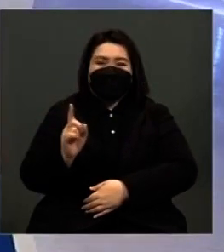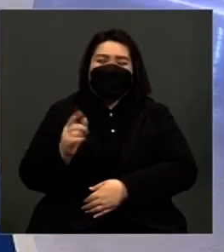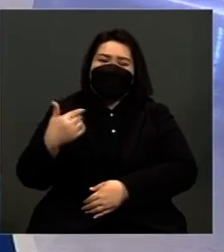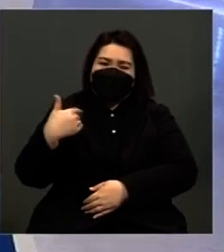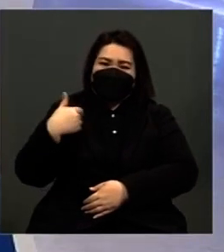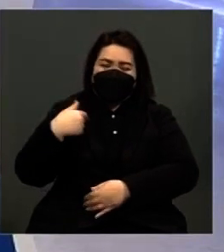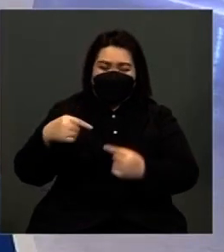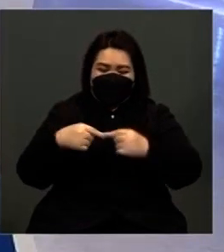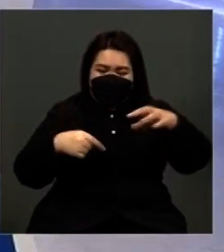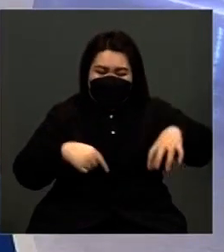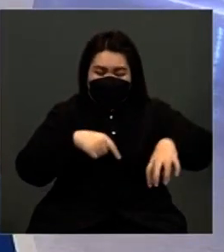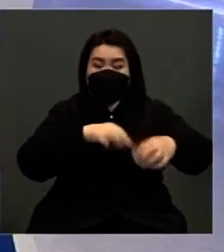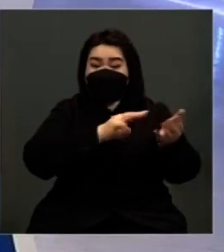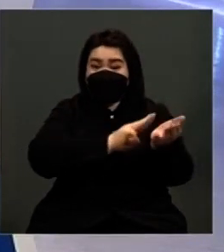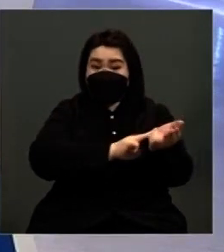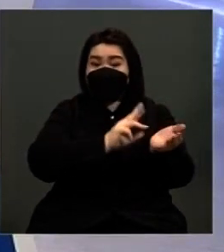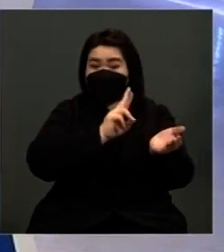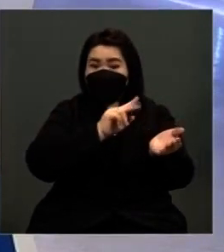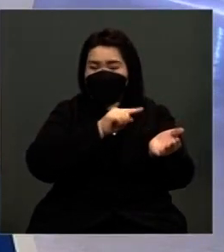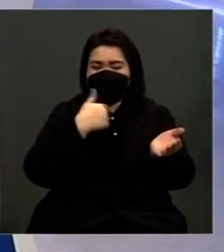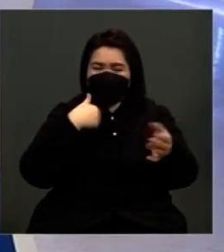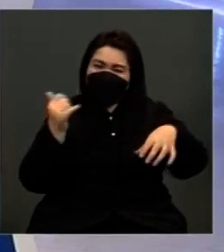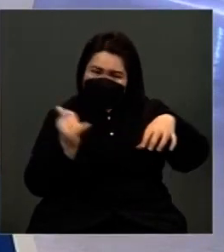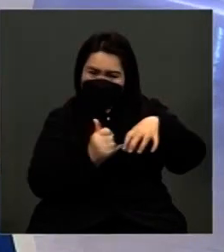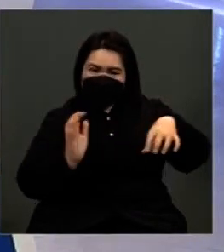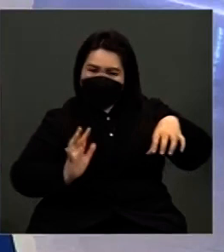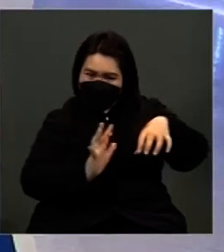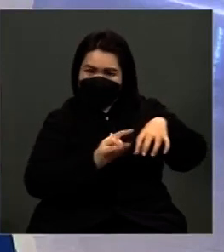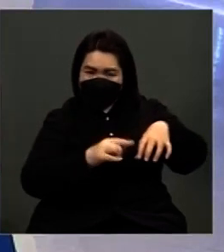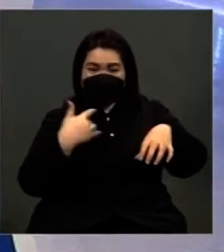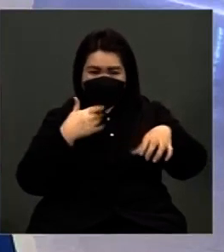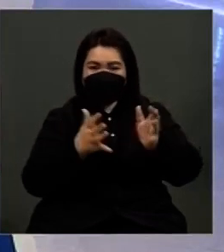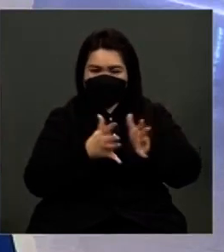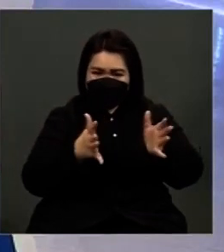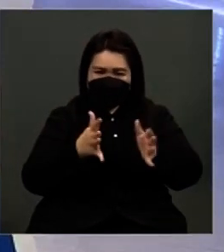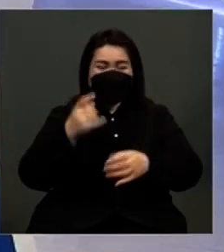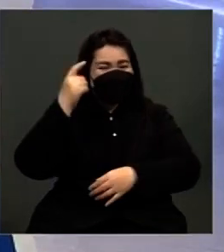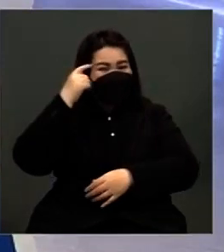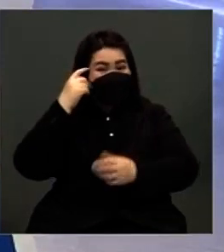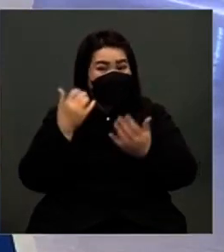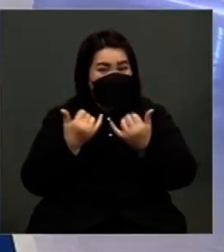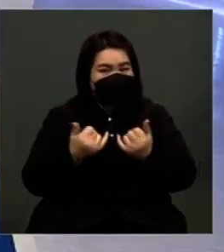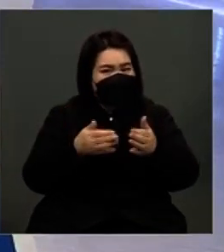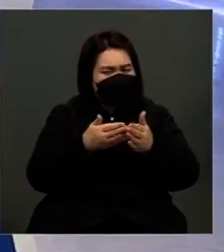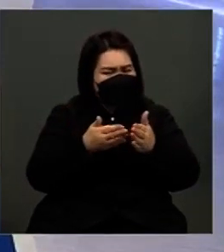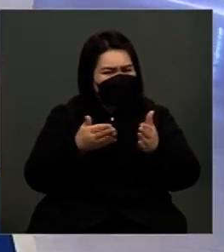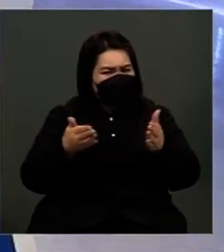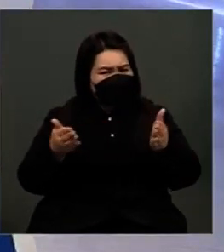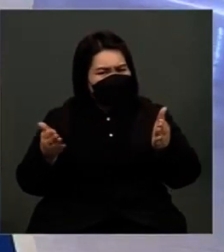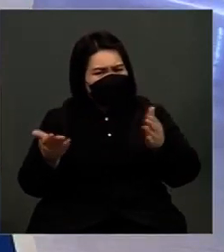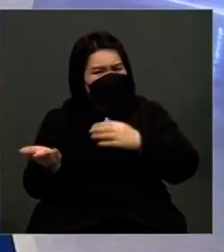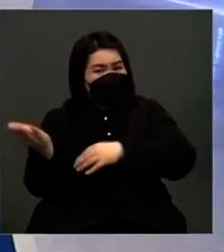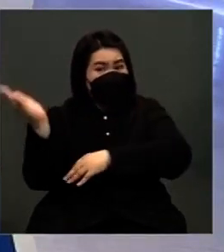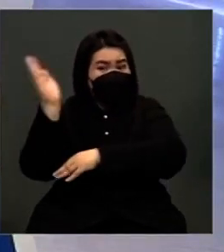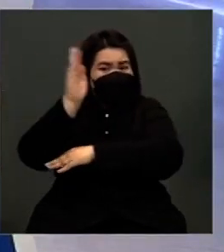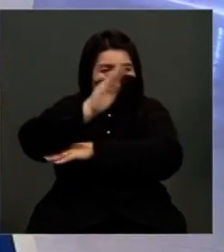คะตามสถานีขนส่งหมอชิดเนี่ยก็มีผู้มาใช้บริการอย่างต่อเนื่องเขามีการคาดการณ์กันนะตั้งแต่ช่วงนี้ไปจนถึงตอนเย็นเนี่ยคนน่าจะไปใช้บ